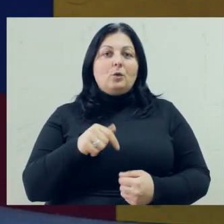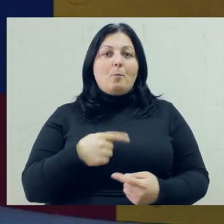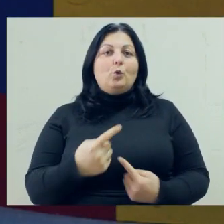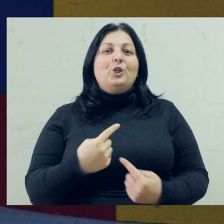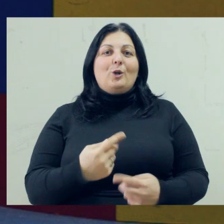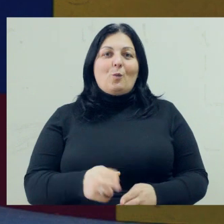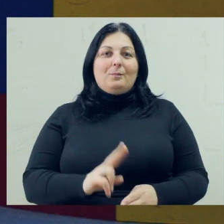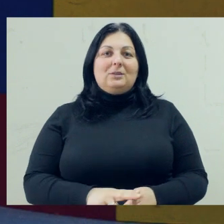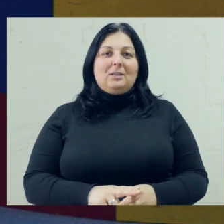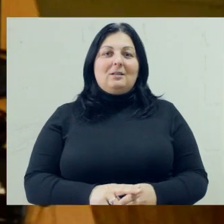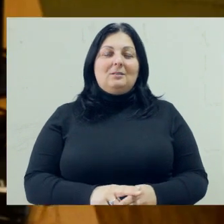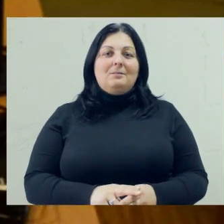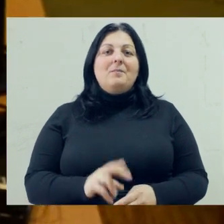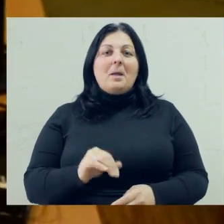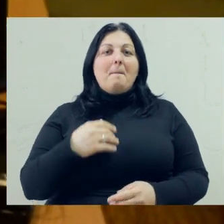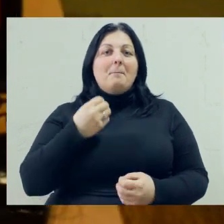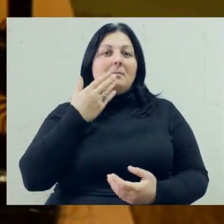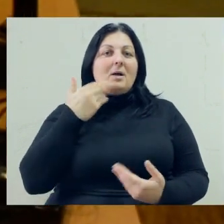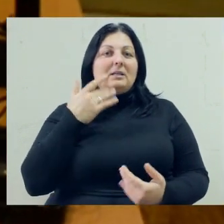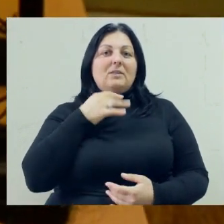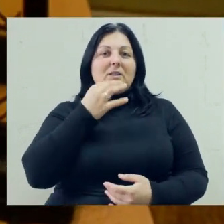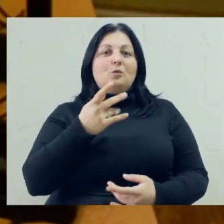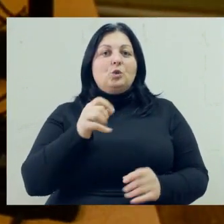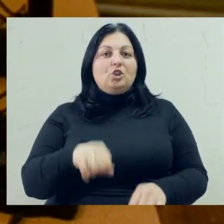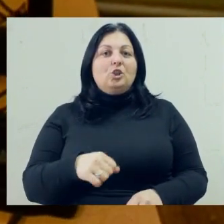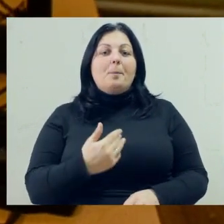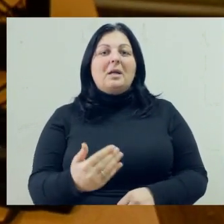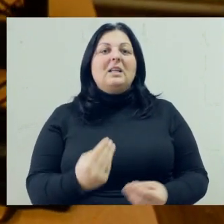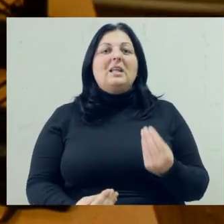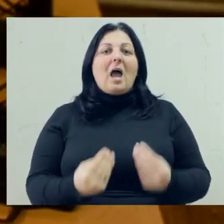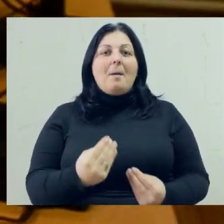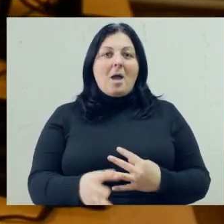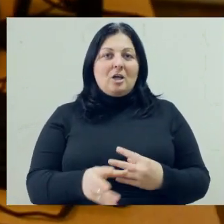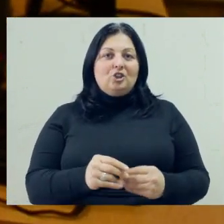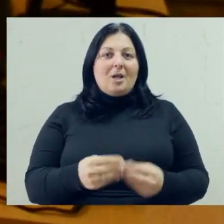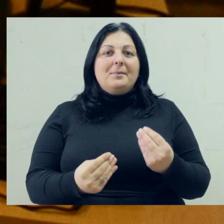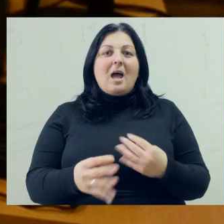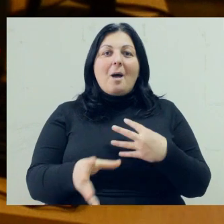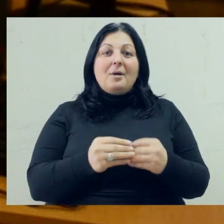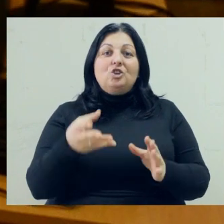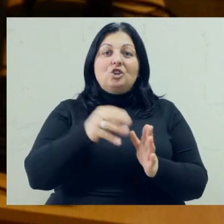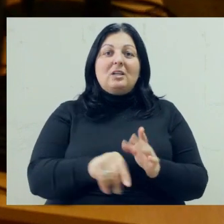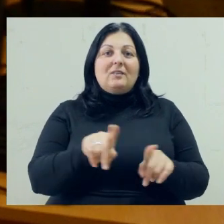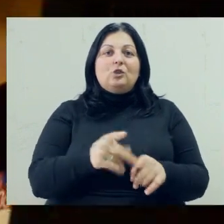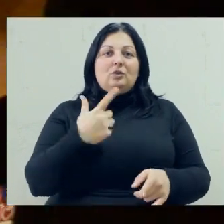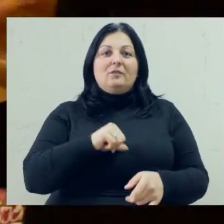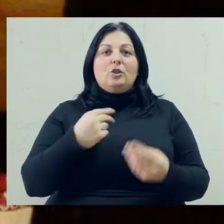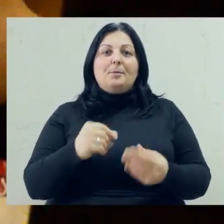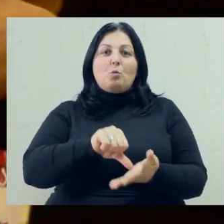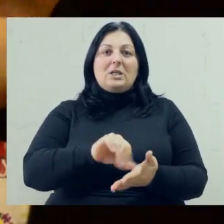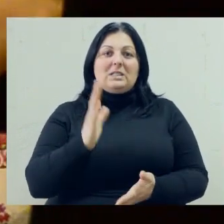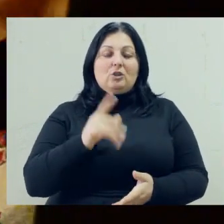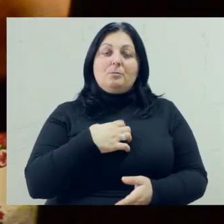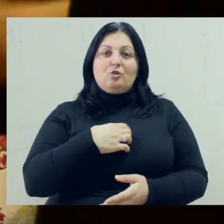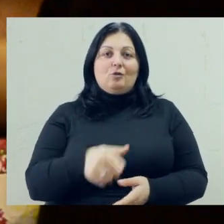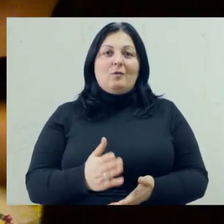უნდა იღებდეს ამ ურთიერთობისგან და მარტივად ვიტყვი, უნდა შეეძლოს მათთან თამაში და ამ თამაში ისე ჩართვა, რომ თვითონაც თამაშის მონაწილე